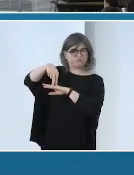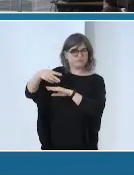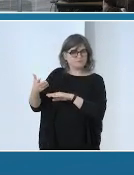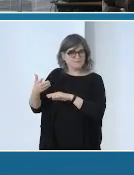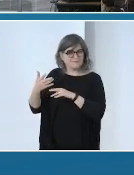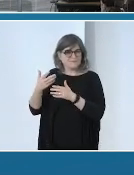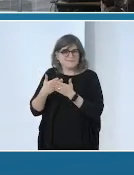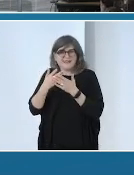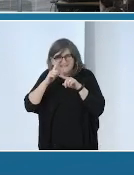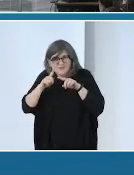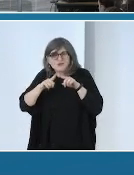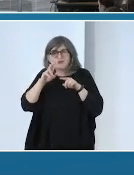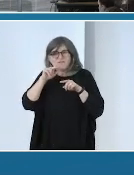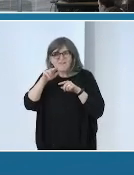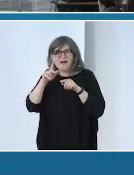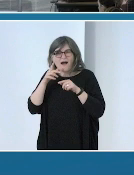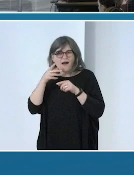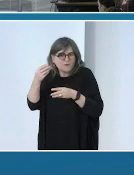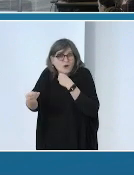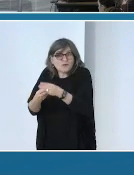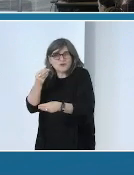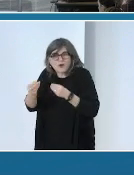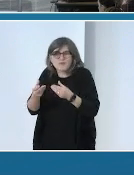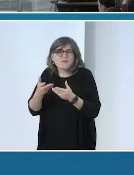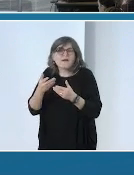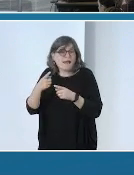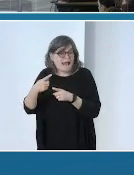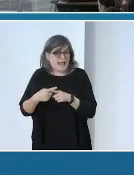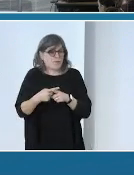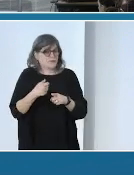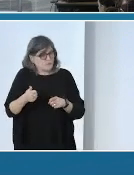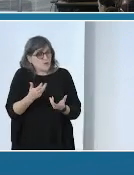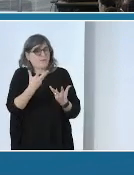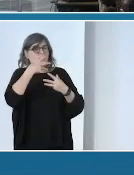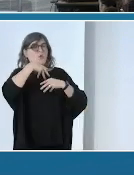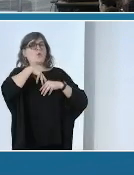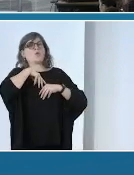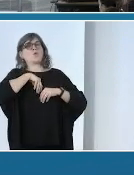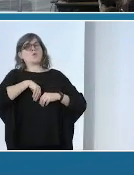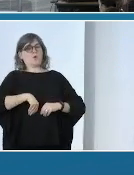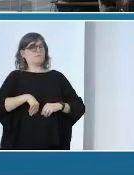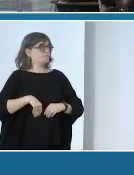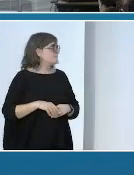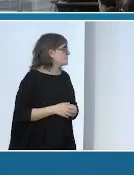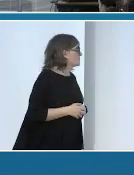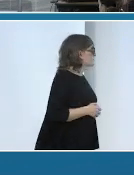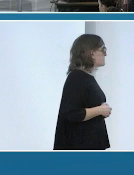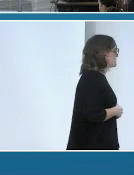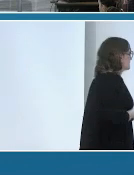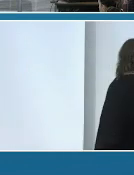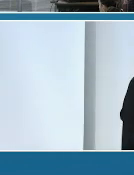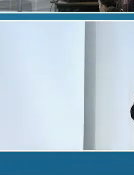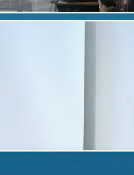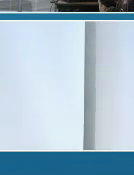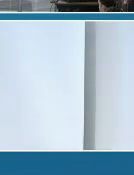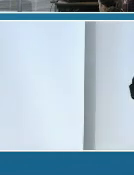dire, spontanément, on fait beaucoup de choses. Et petit à petit, il va intégrer ça. Voilà. Mais il va falloir qu'il soit aidé. Mais